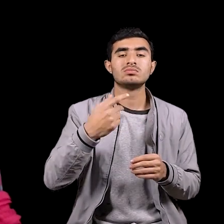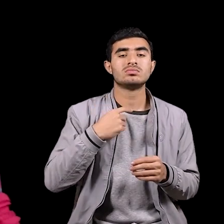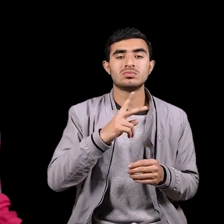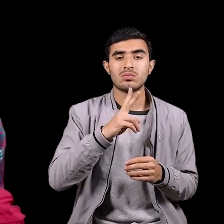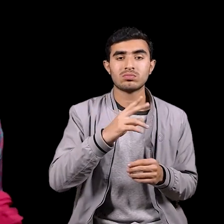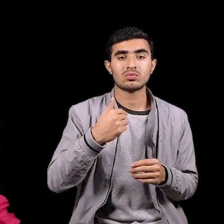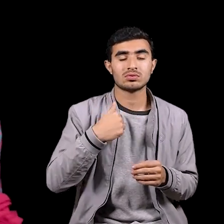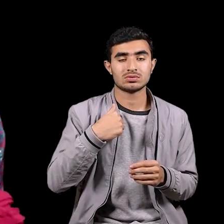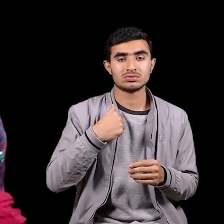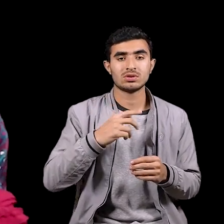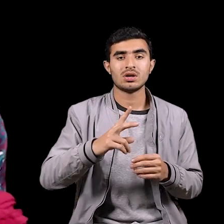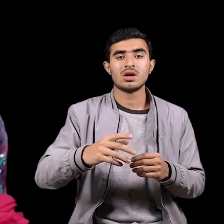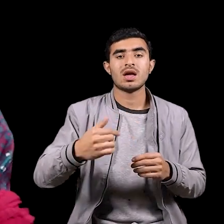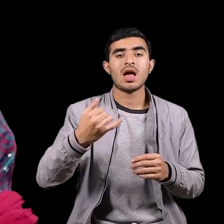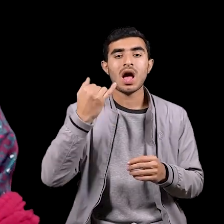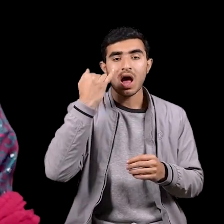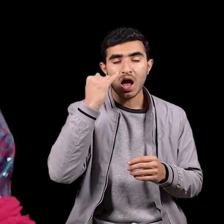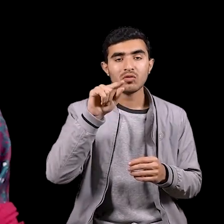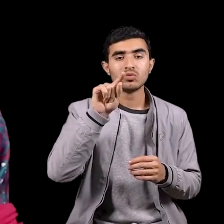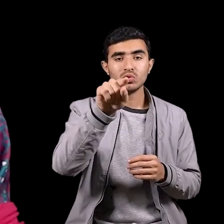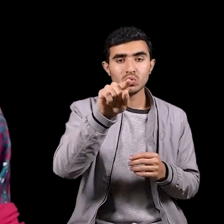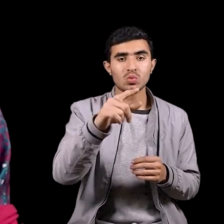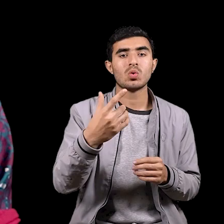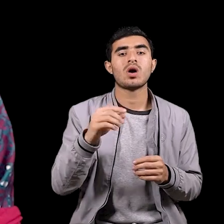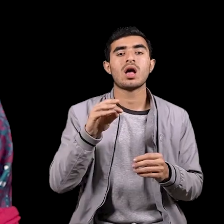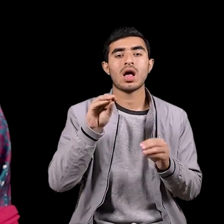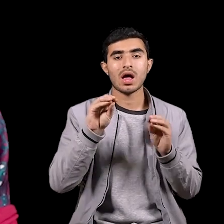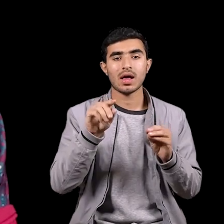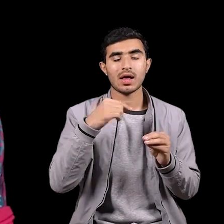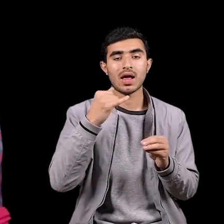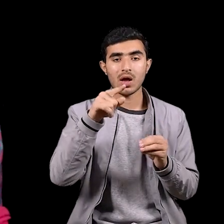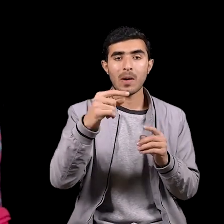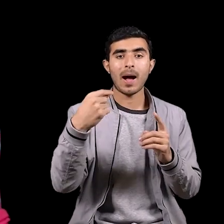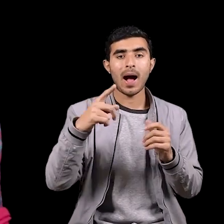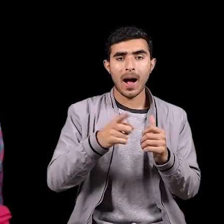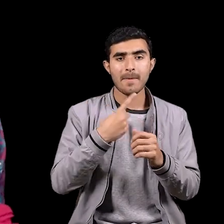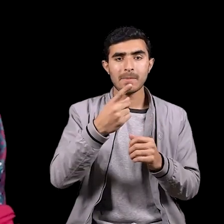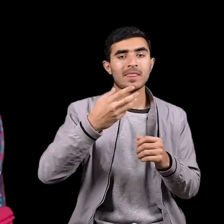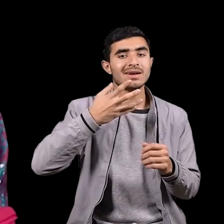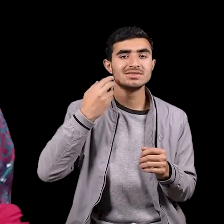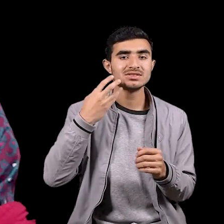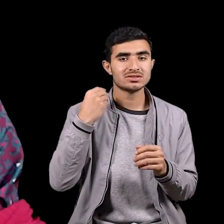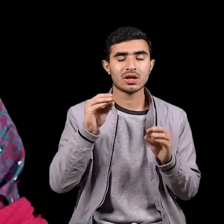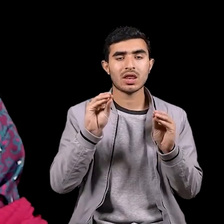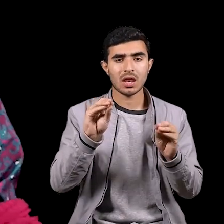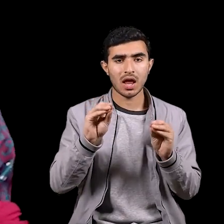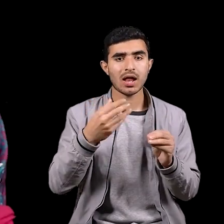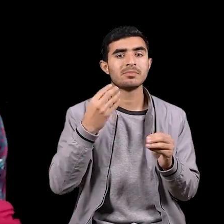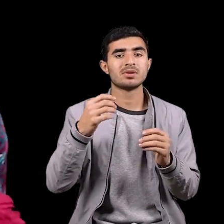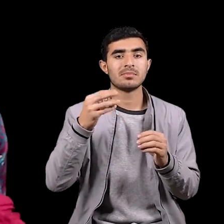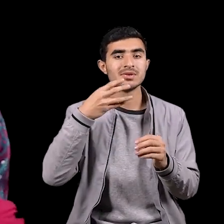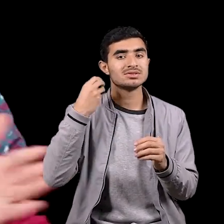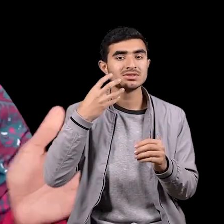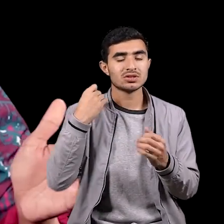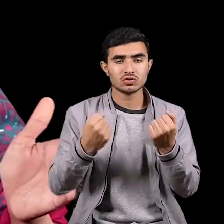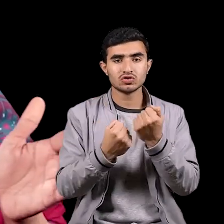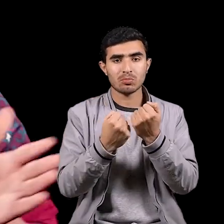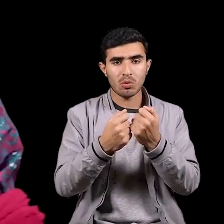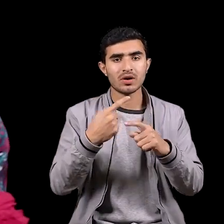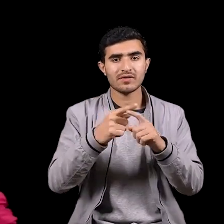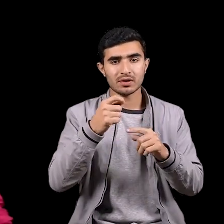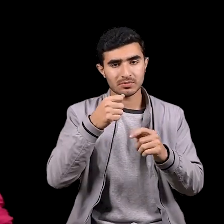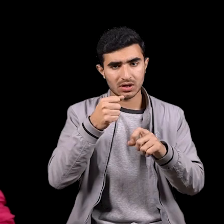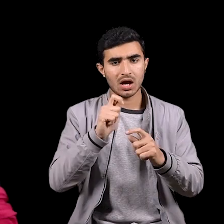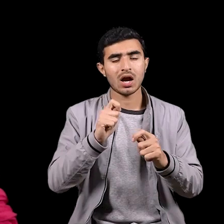जिक्र किया है कि साईं सदा करी मथे सिंध सुकार, दोस्त मिठा दिलदार आलम सब आबाद